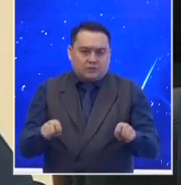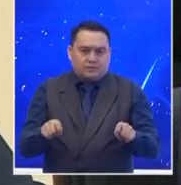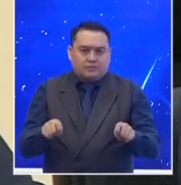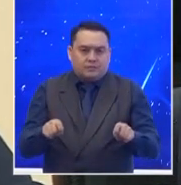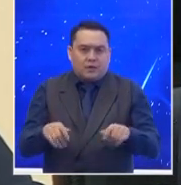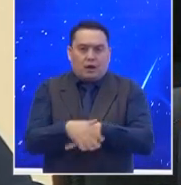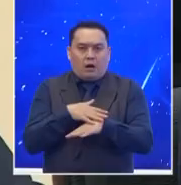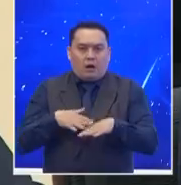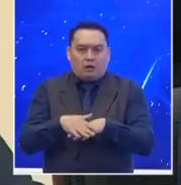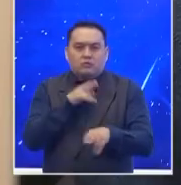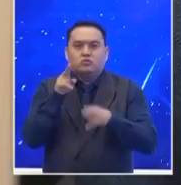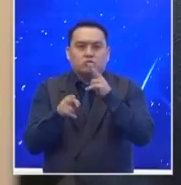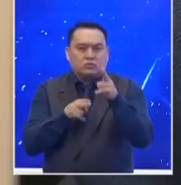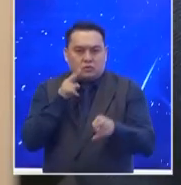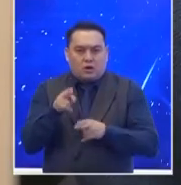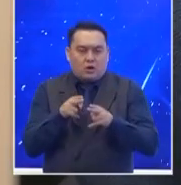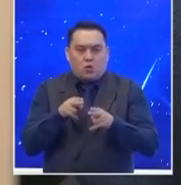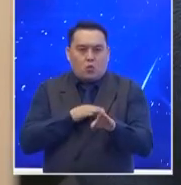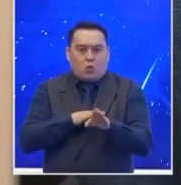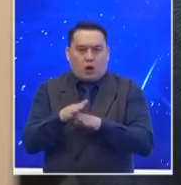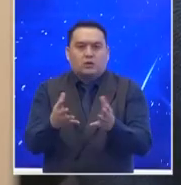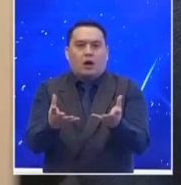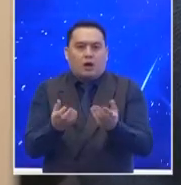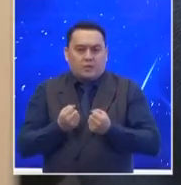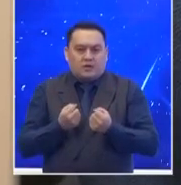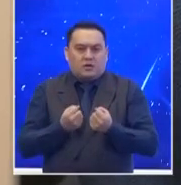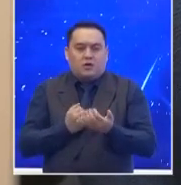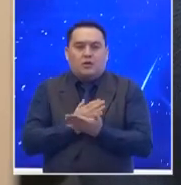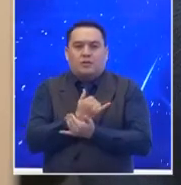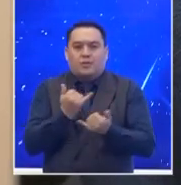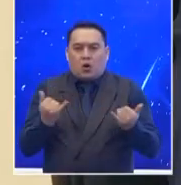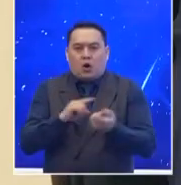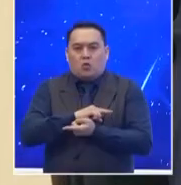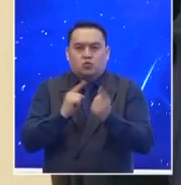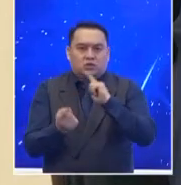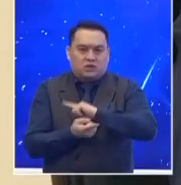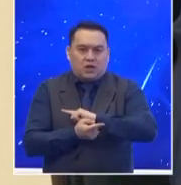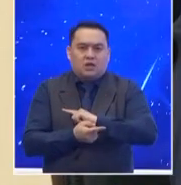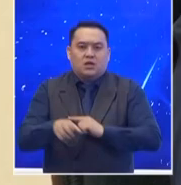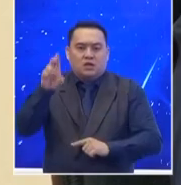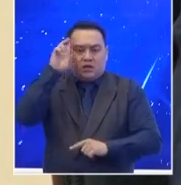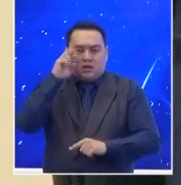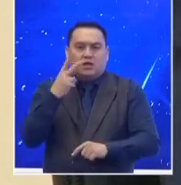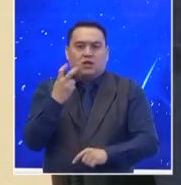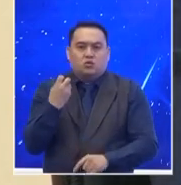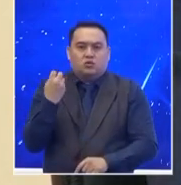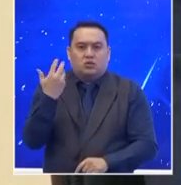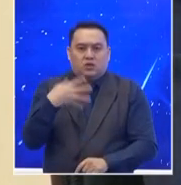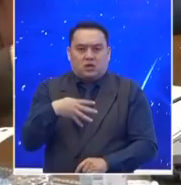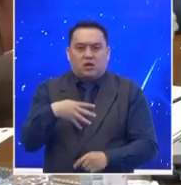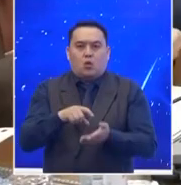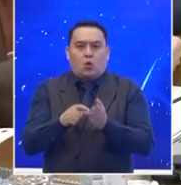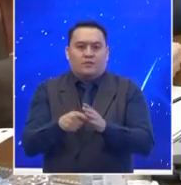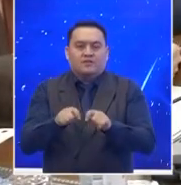Халықтың арыз тілегін уақытында қабылдау үшін сервистік модельге ауыстық. Еліміз бойынша 240 фронт офис